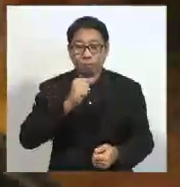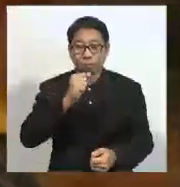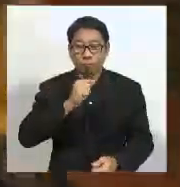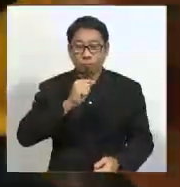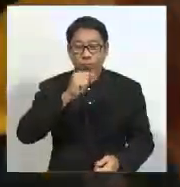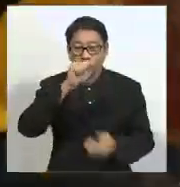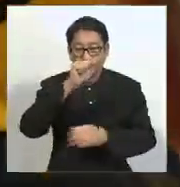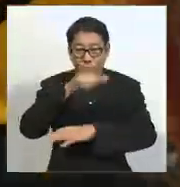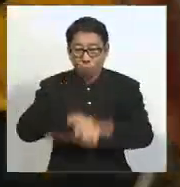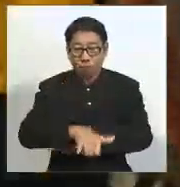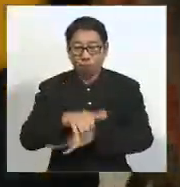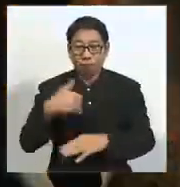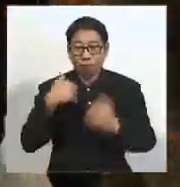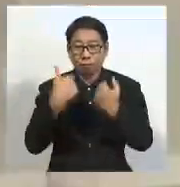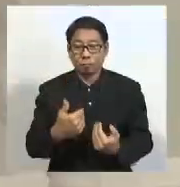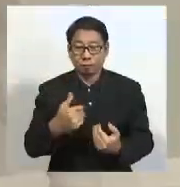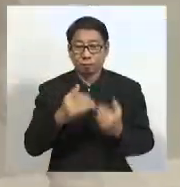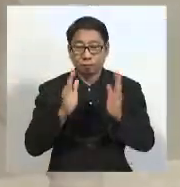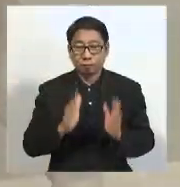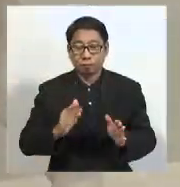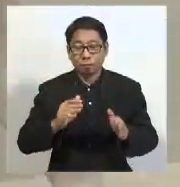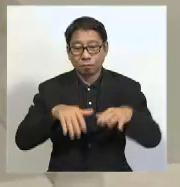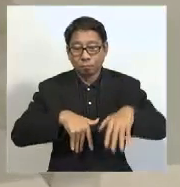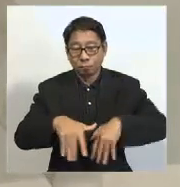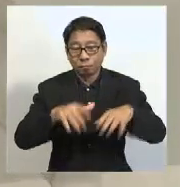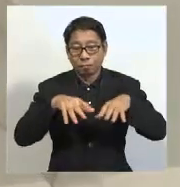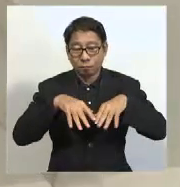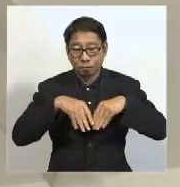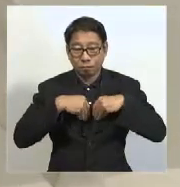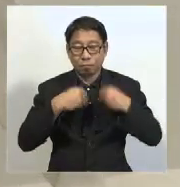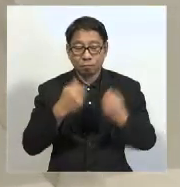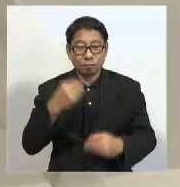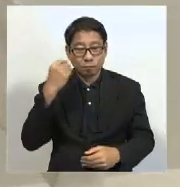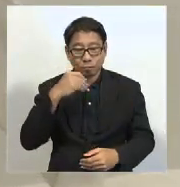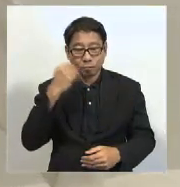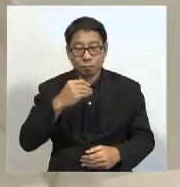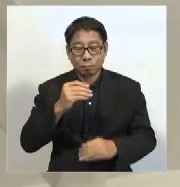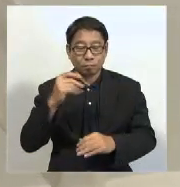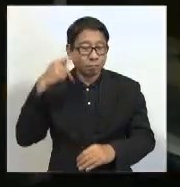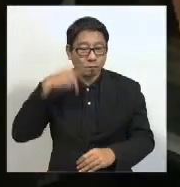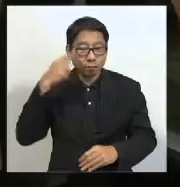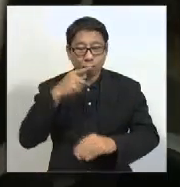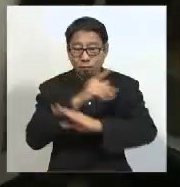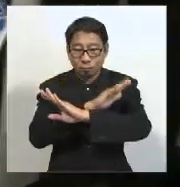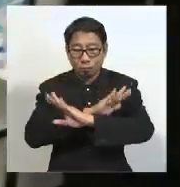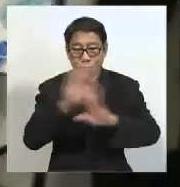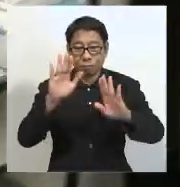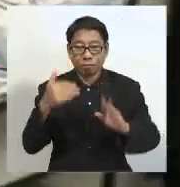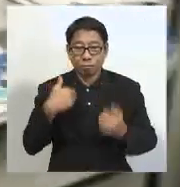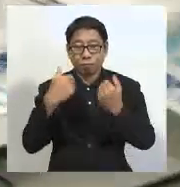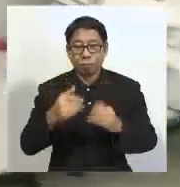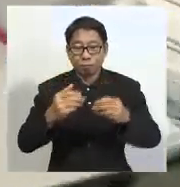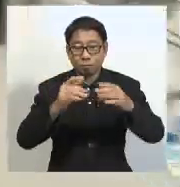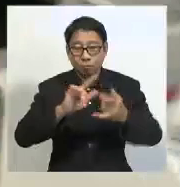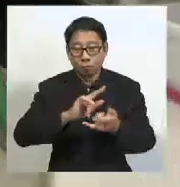พารากอนค่ะไปติดตามกระแสตอบรับโครงการ Everyday Say No to Plastic Bags ที่ห้างสรรพสินค้